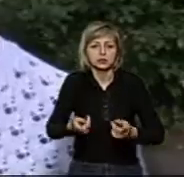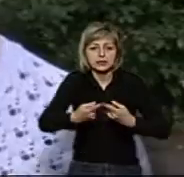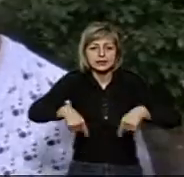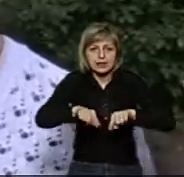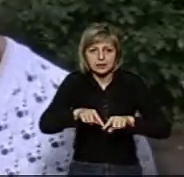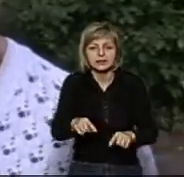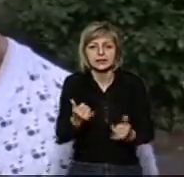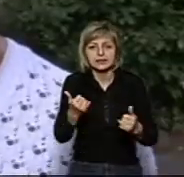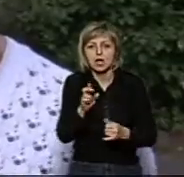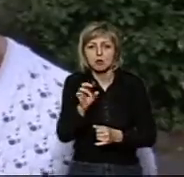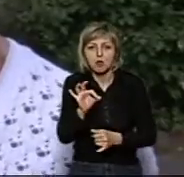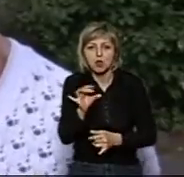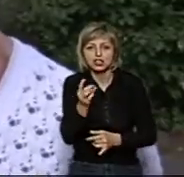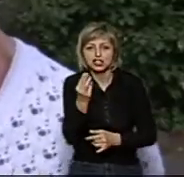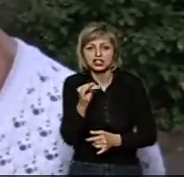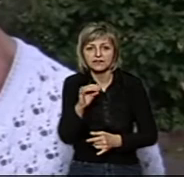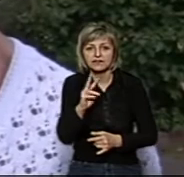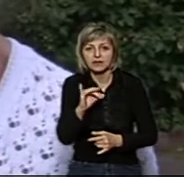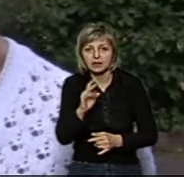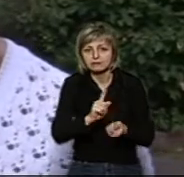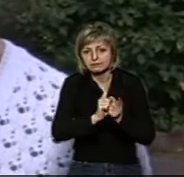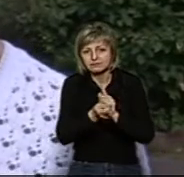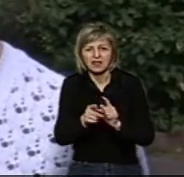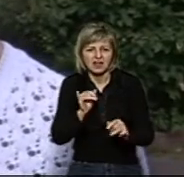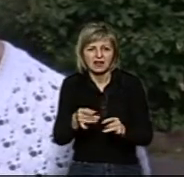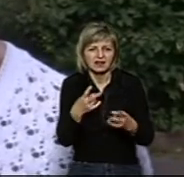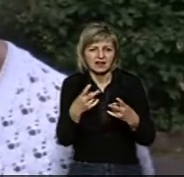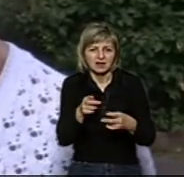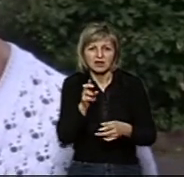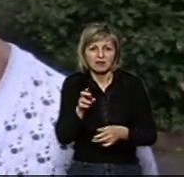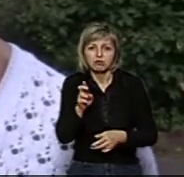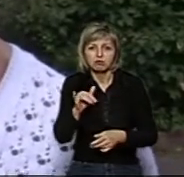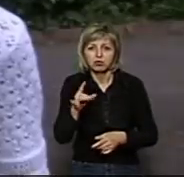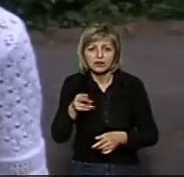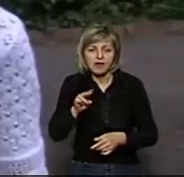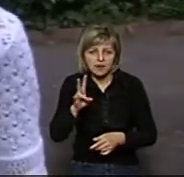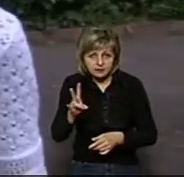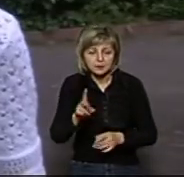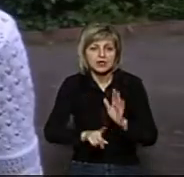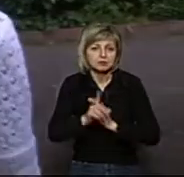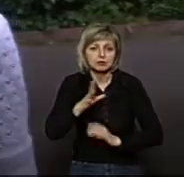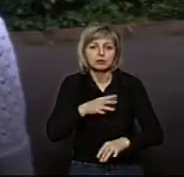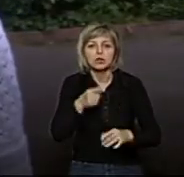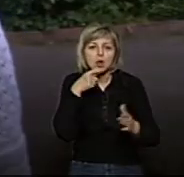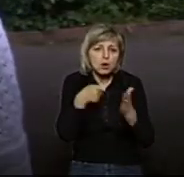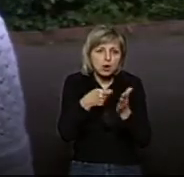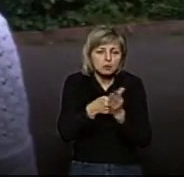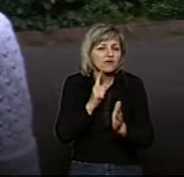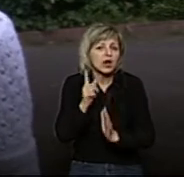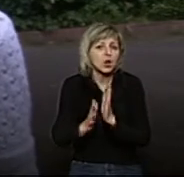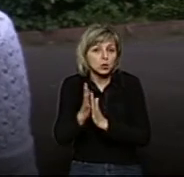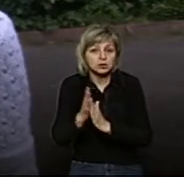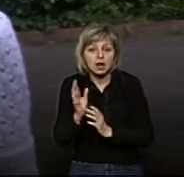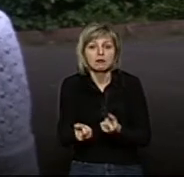Пузняк. Зараз борщівник став бур'яном. Використовували в якості кормових культур, але через 3 роки виявилося, що